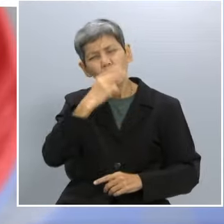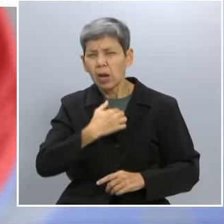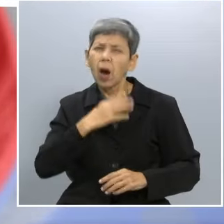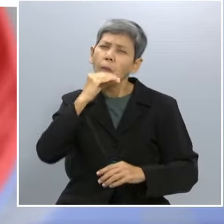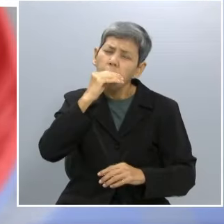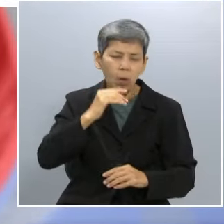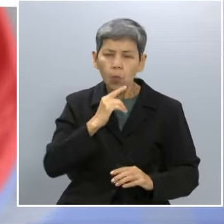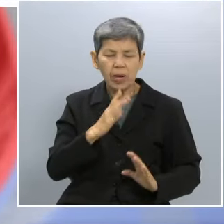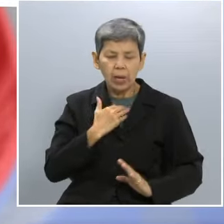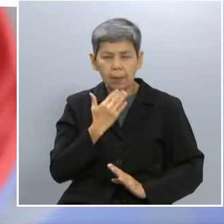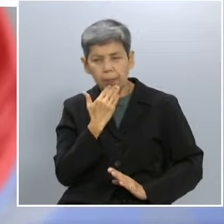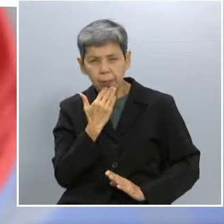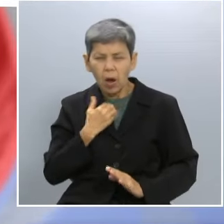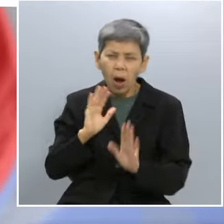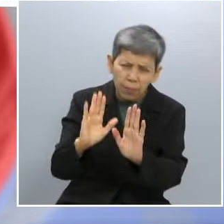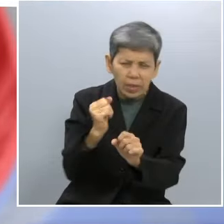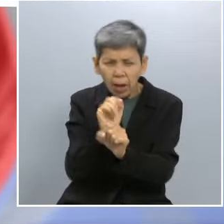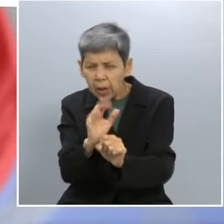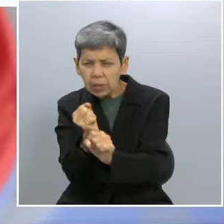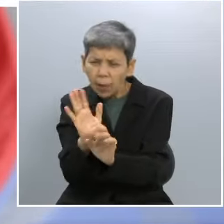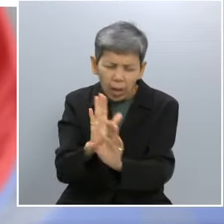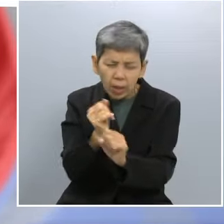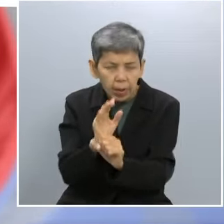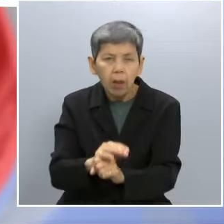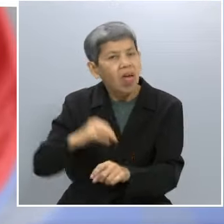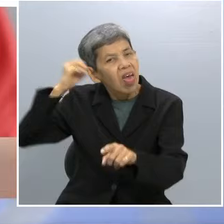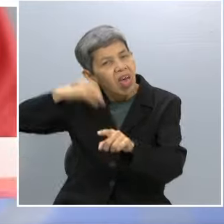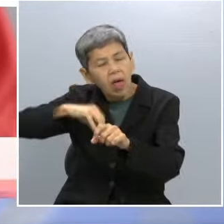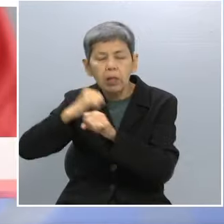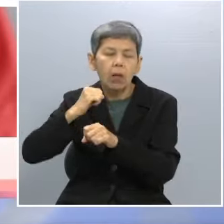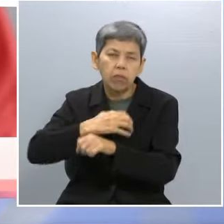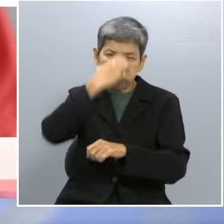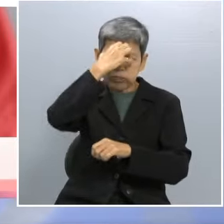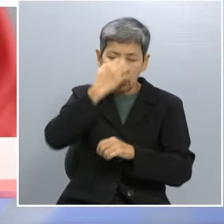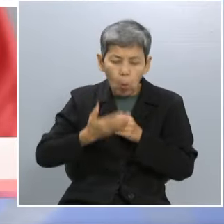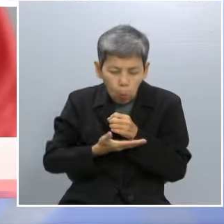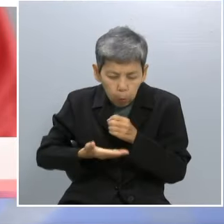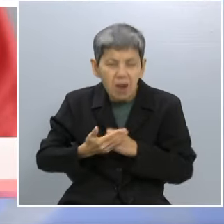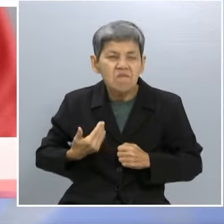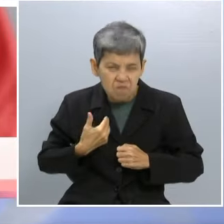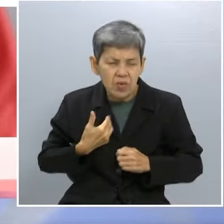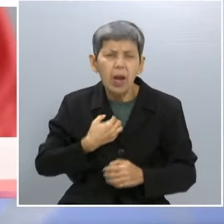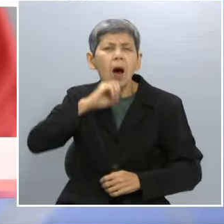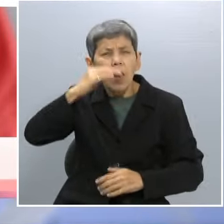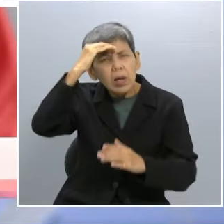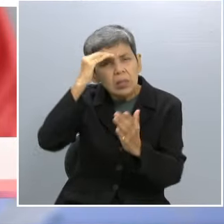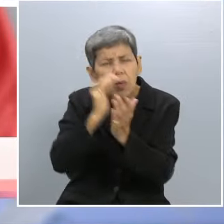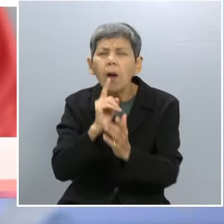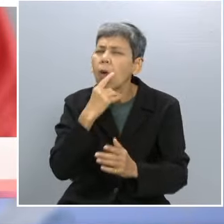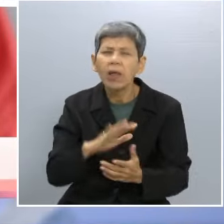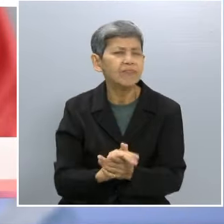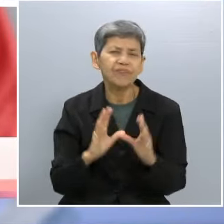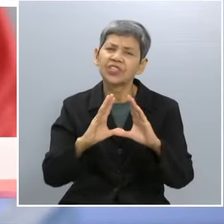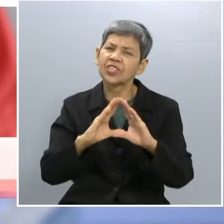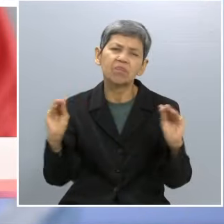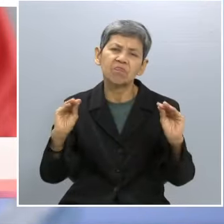อะไรก็ไม่ได้หนูเวลาคอยห้ามเขาอย่าทำสิ่งไม่ดีเขาก็โมโหเาเสพยาด้วยอ่ะค่ะเคยแจ้งความก็ไม่ได้คืบหน้า